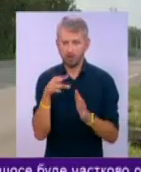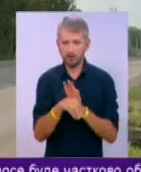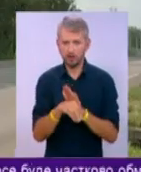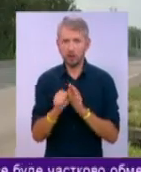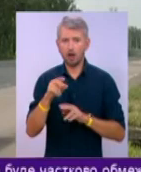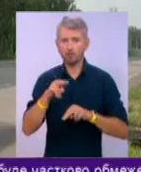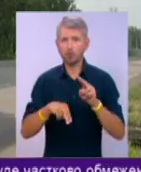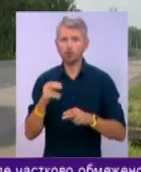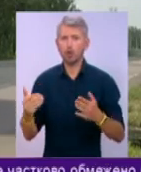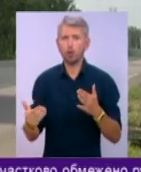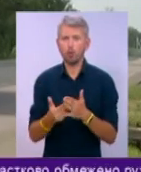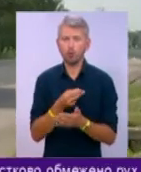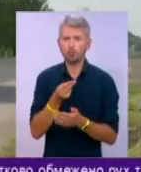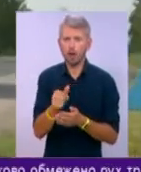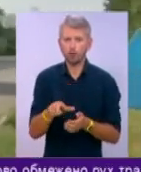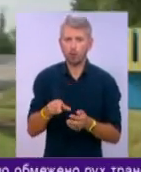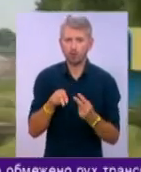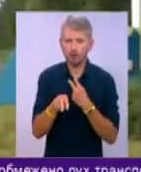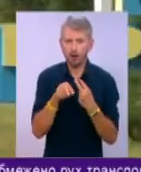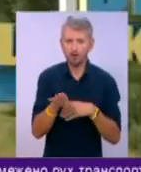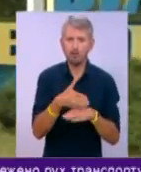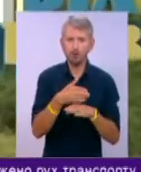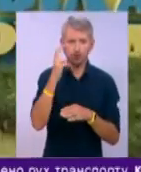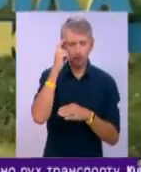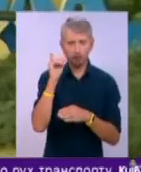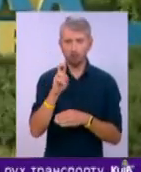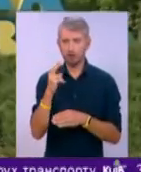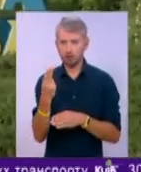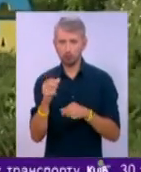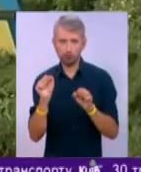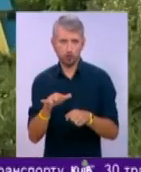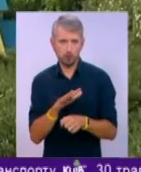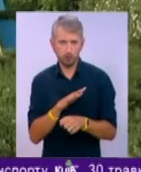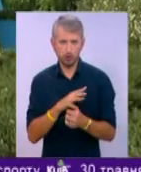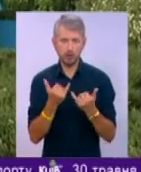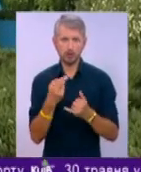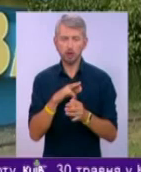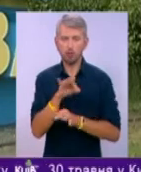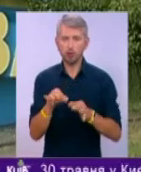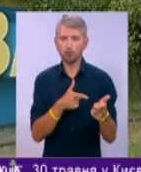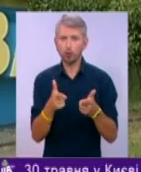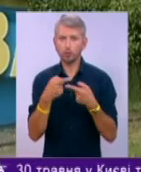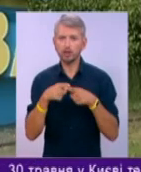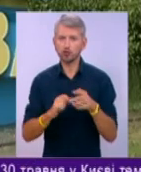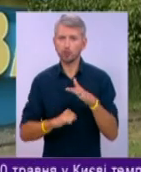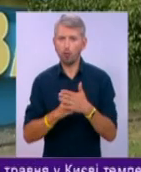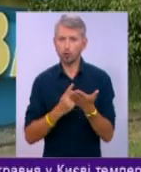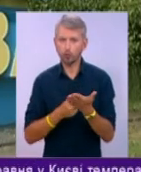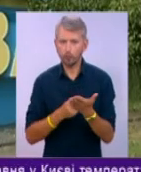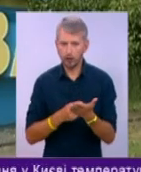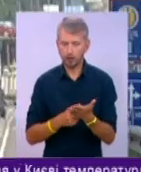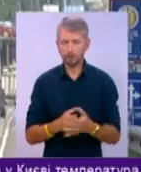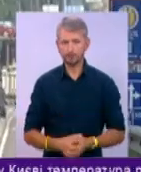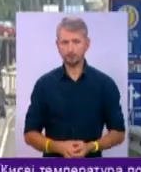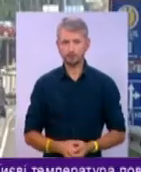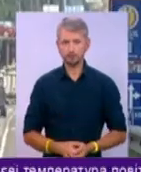от спорудження нової платної траси між столицею і Білою церквою можливе. Нині для проєкту готують технічне обґрунтування. Богдан